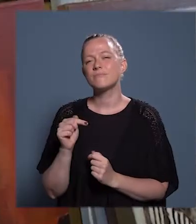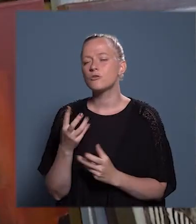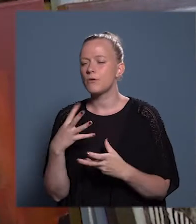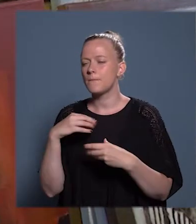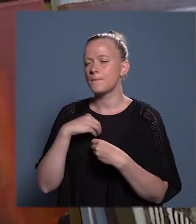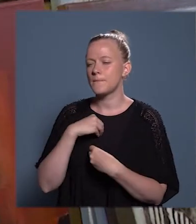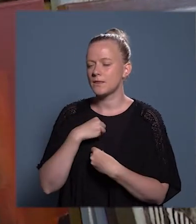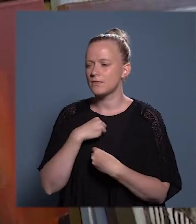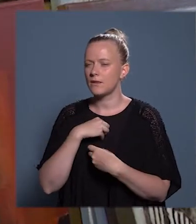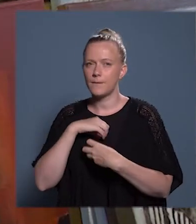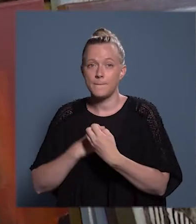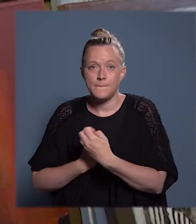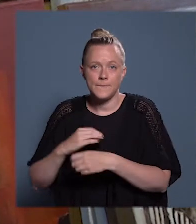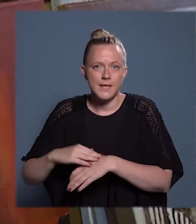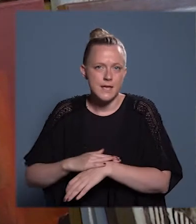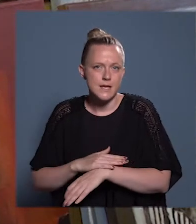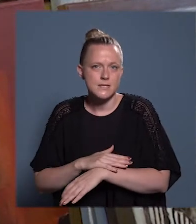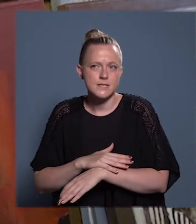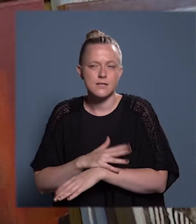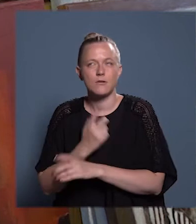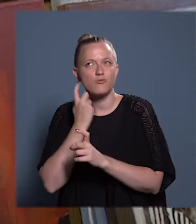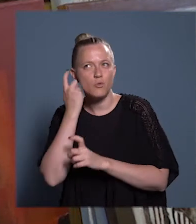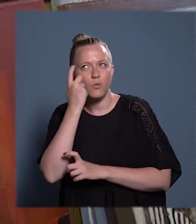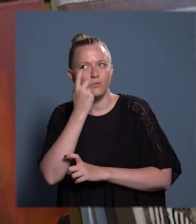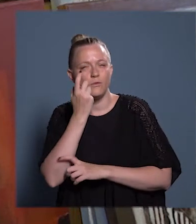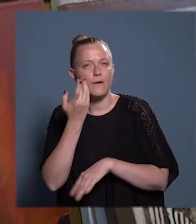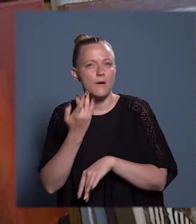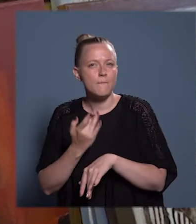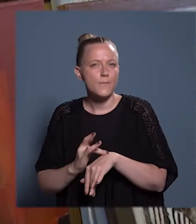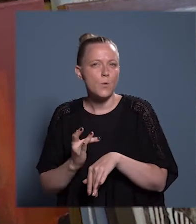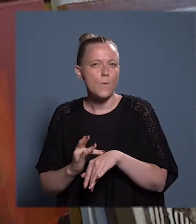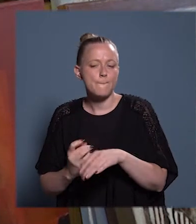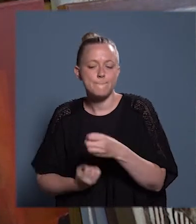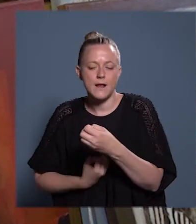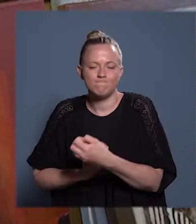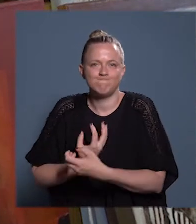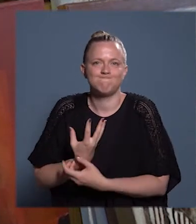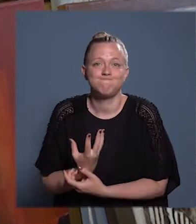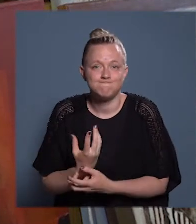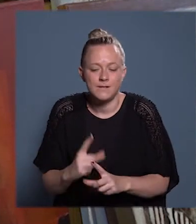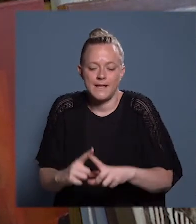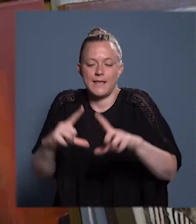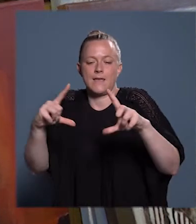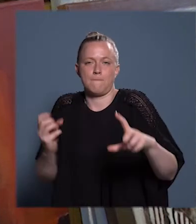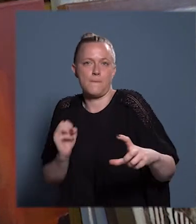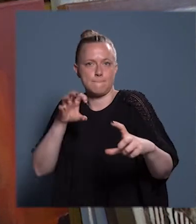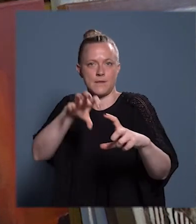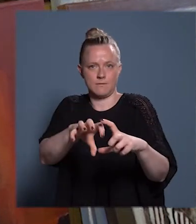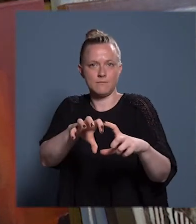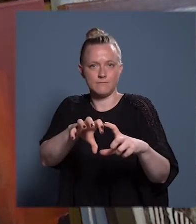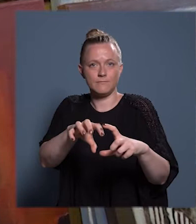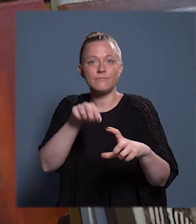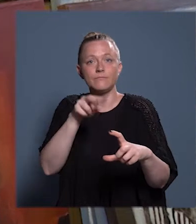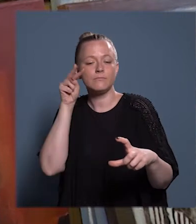lévő érzéseket, gondolatokat megpróbálom kifejezni képileg, úgyhogy az a néző,